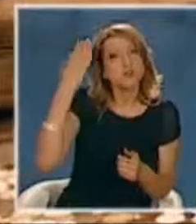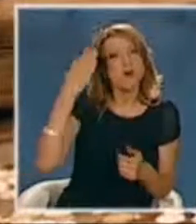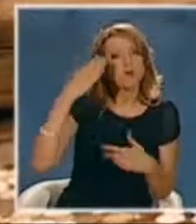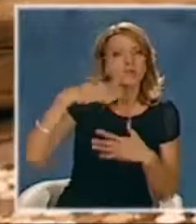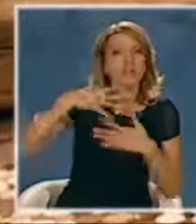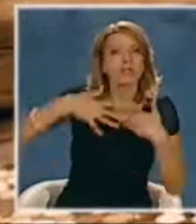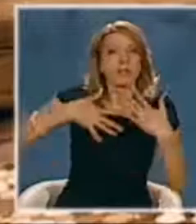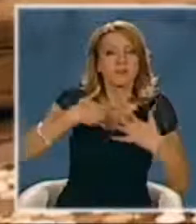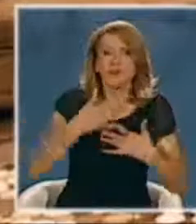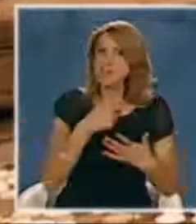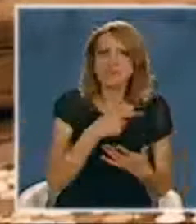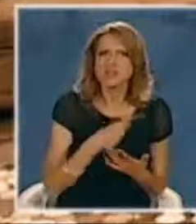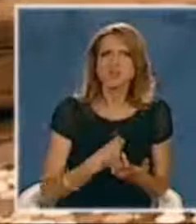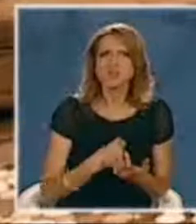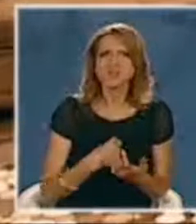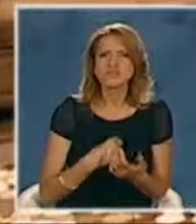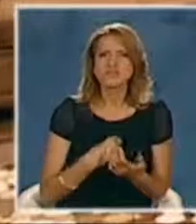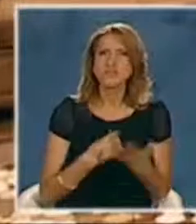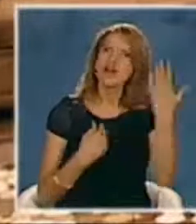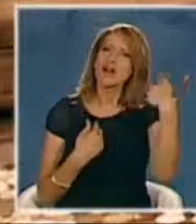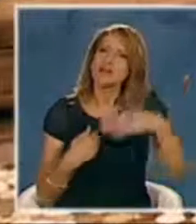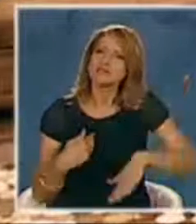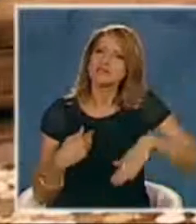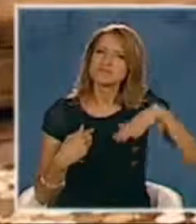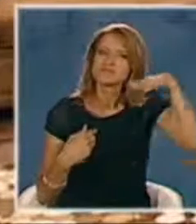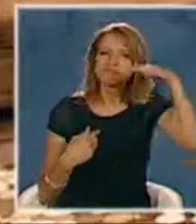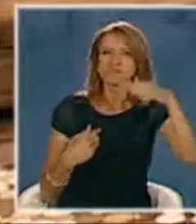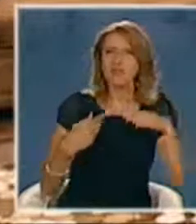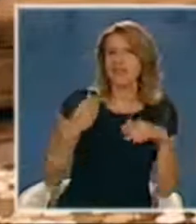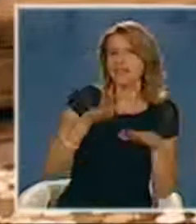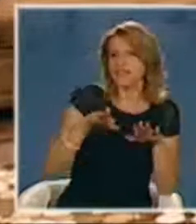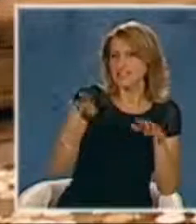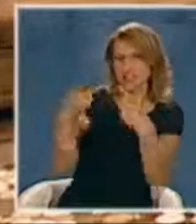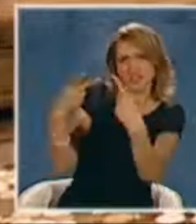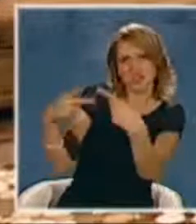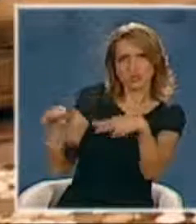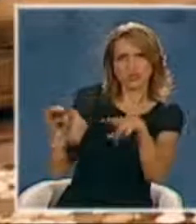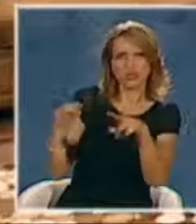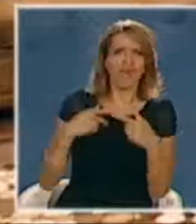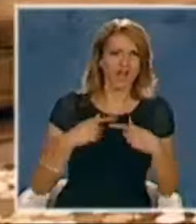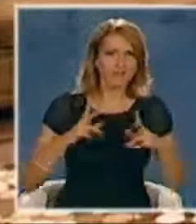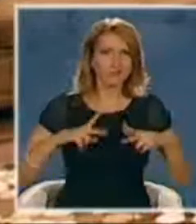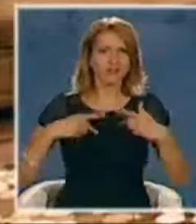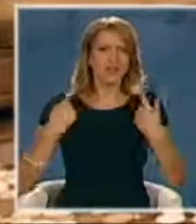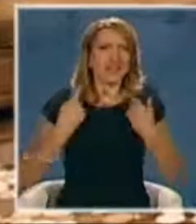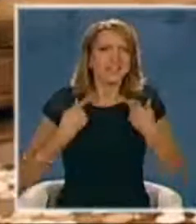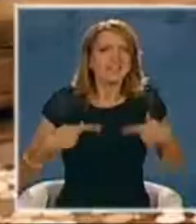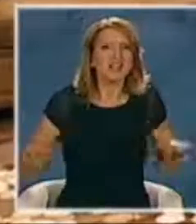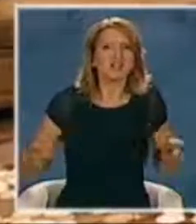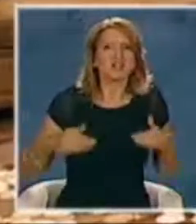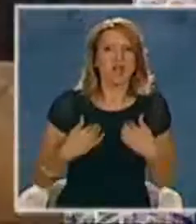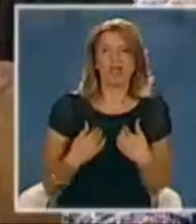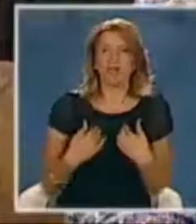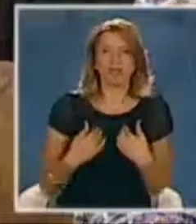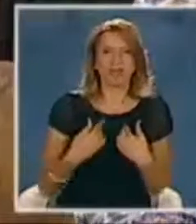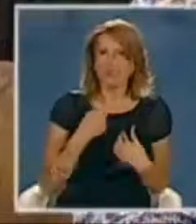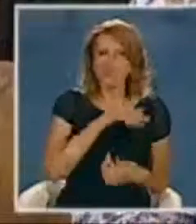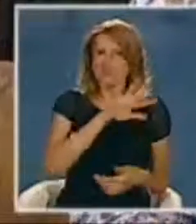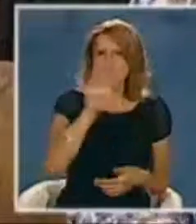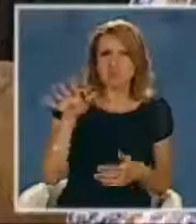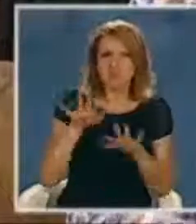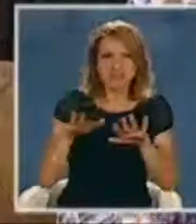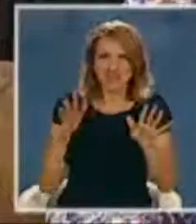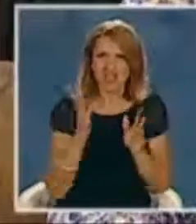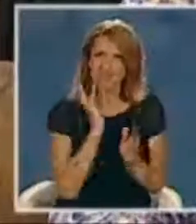Точно така. Чувстваш ли се различен сред връзниците винаги, си винаги, в училище? Да, и много носил ли си